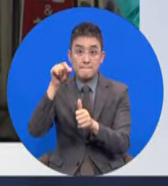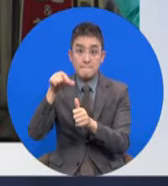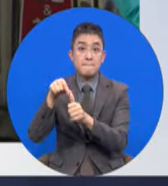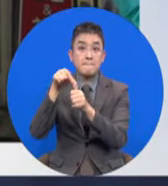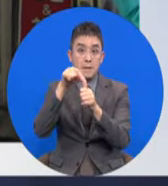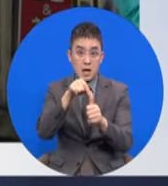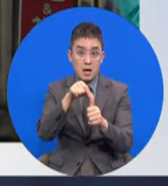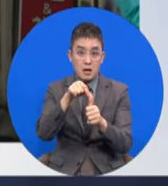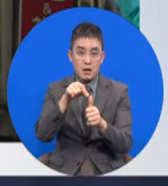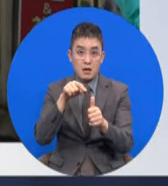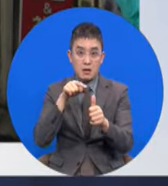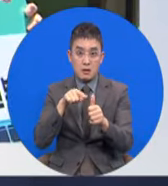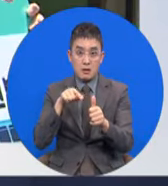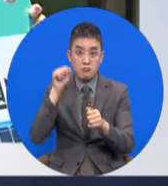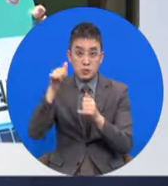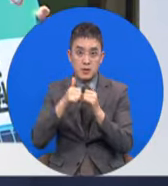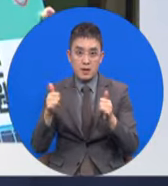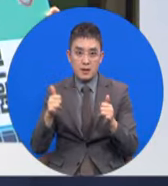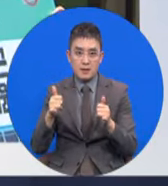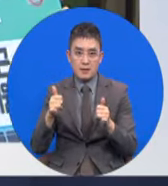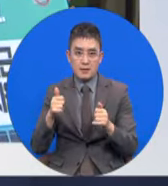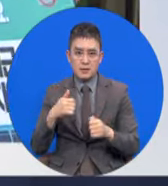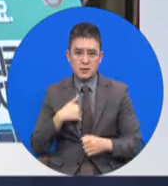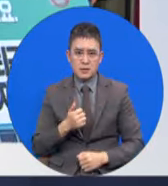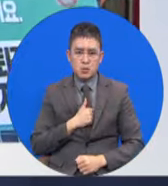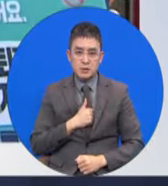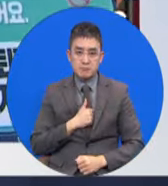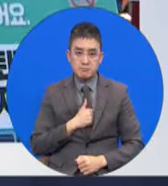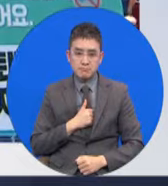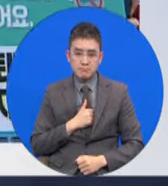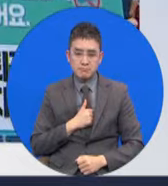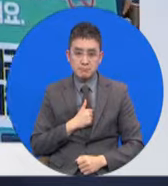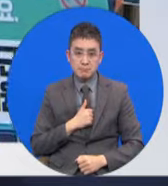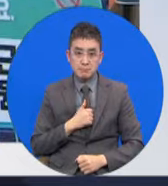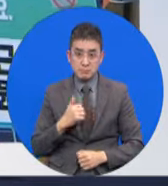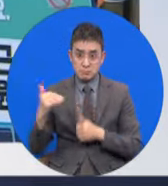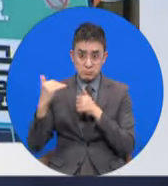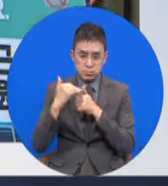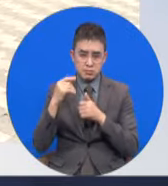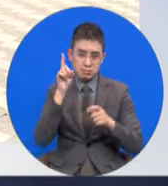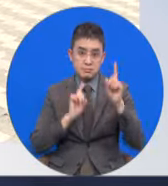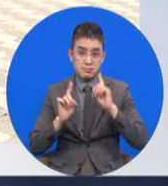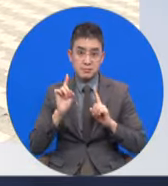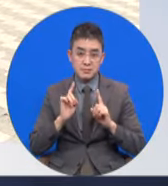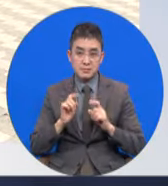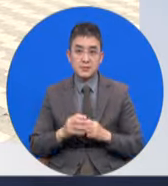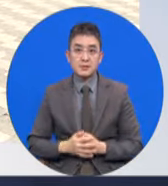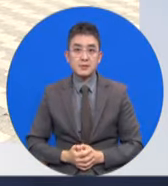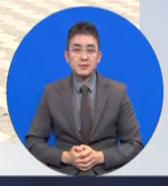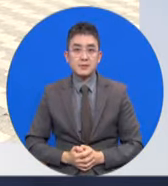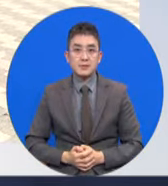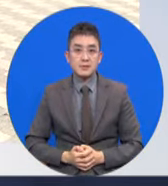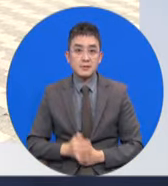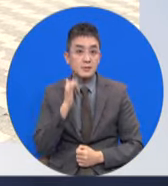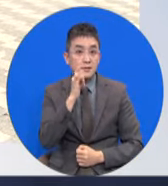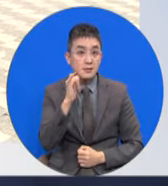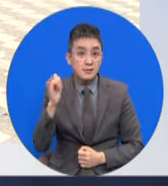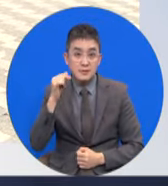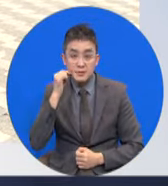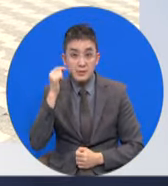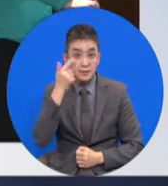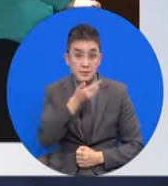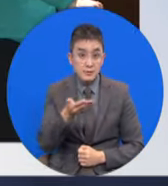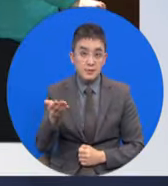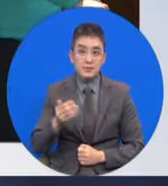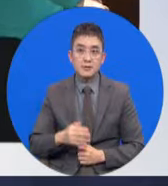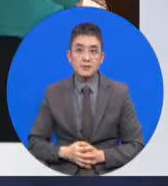후보가 자존심이 생깁니다. 그다음에 이제 문제 그다음에 또 하나는 여론조사를 돌리면요. 무소속